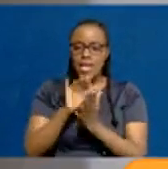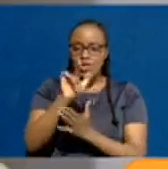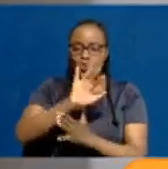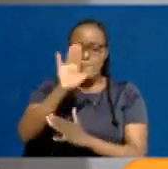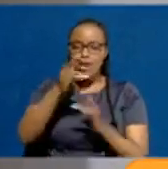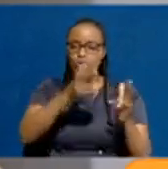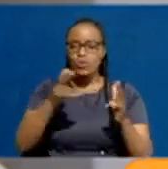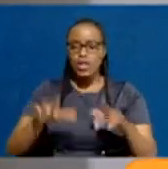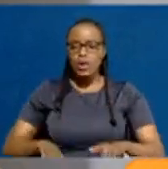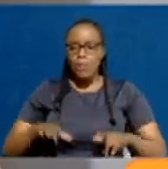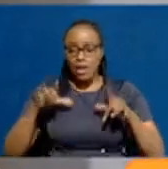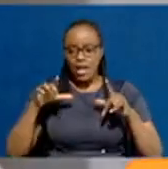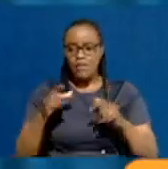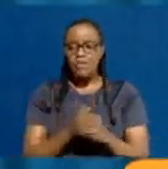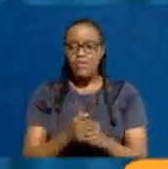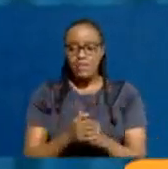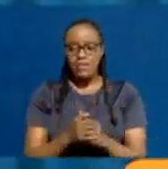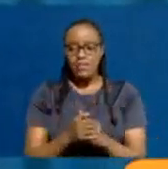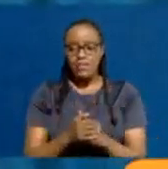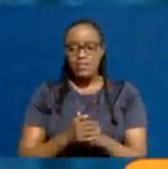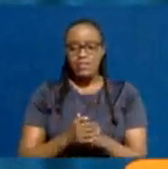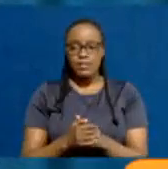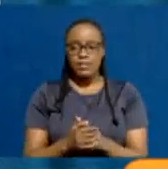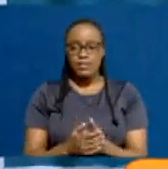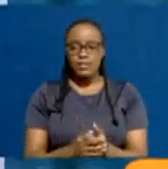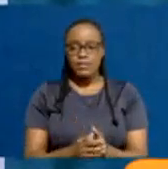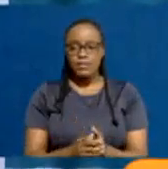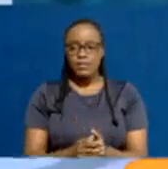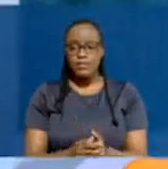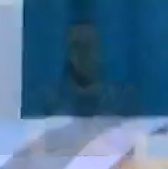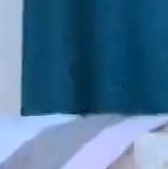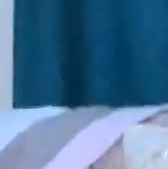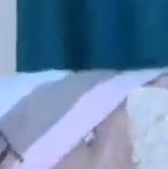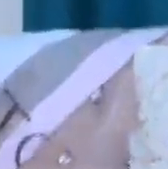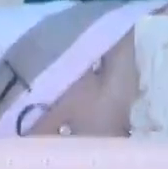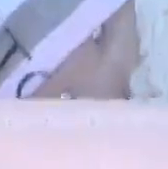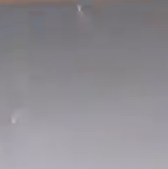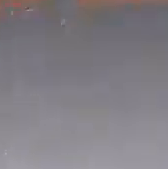maisha yake ya kawaida. Luqman Mahmoud, Citizen Nipashe, Nairobi.